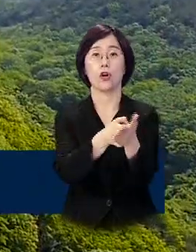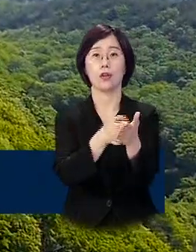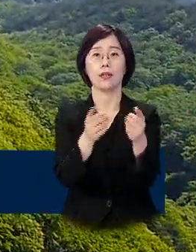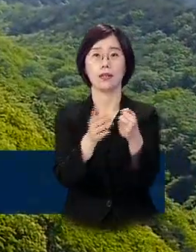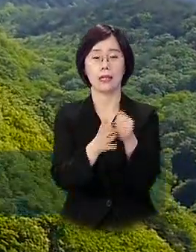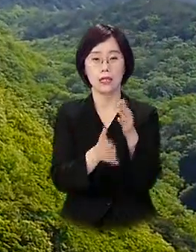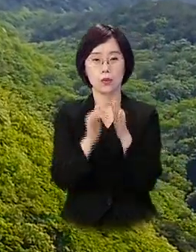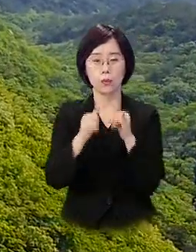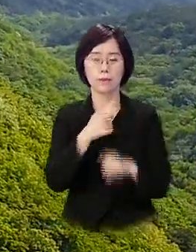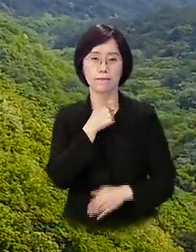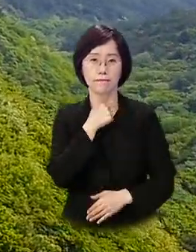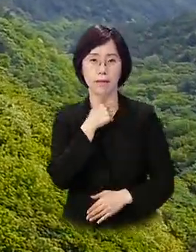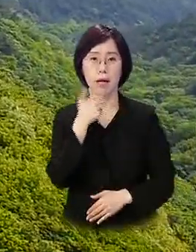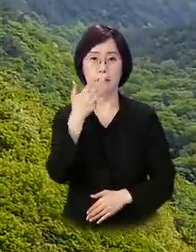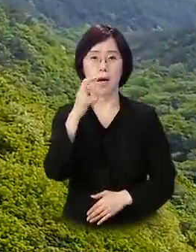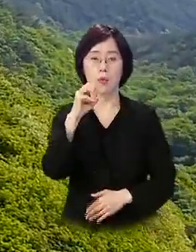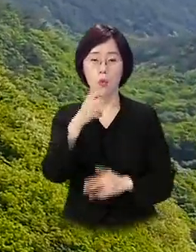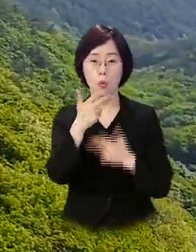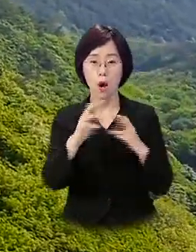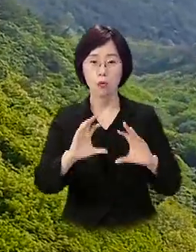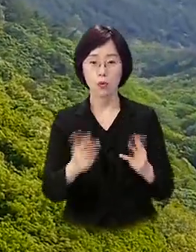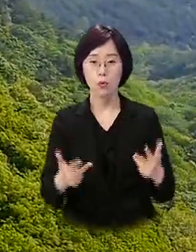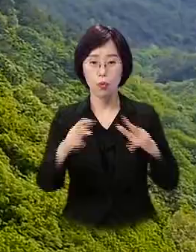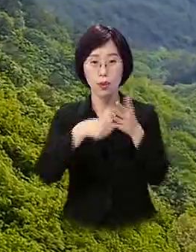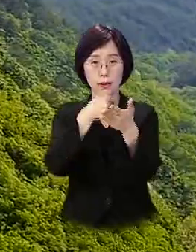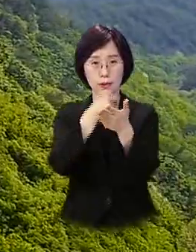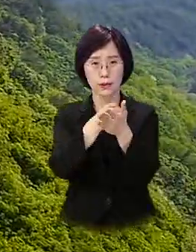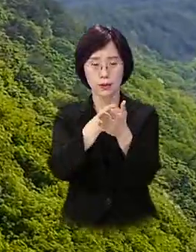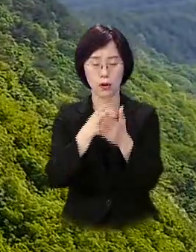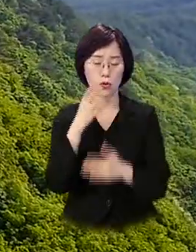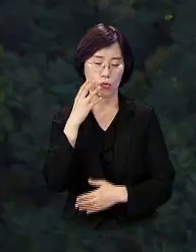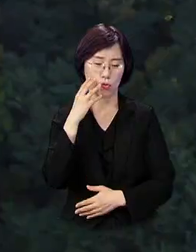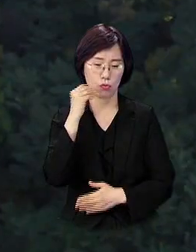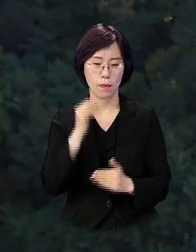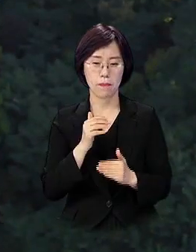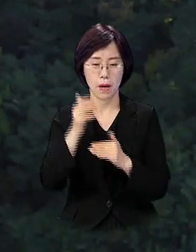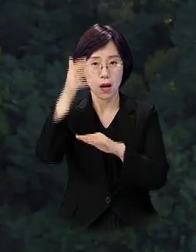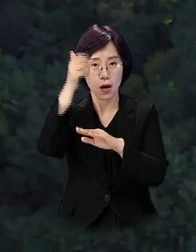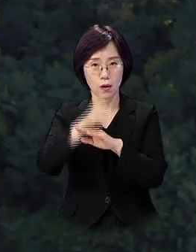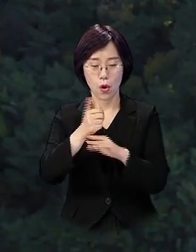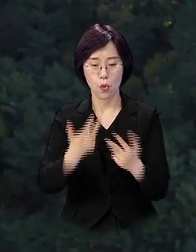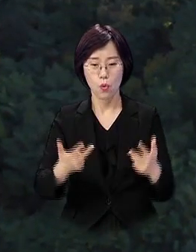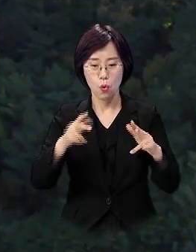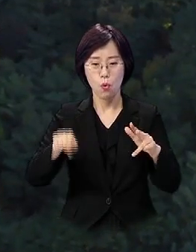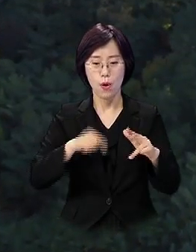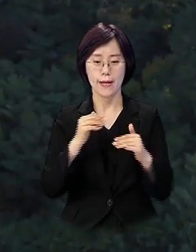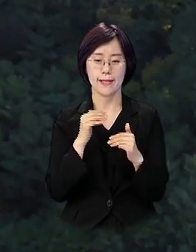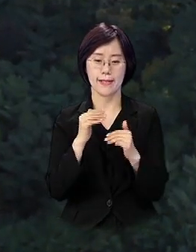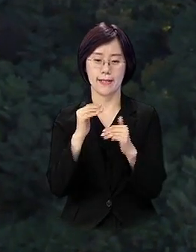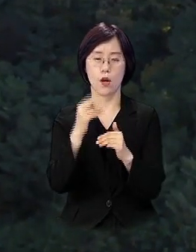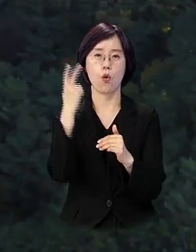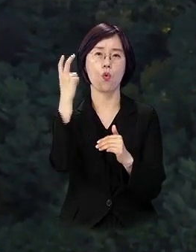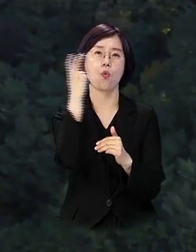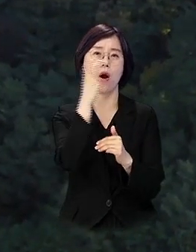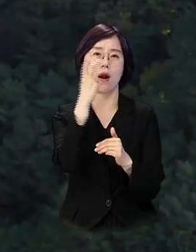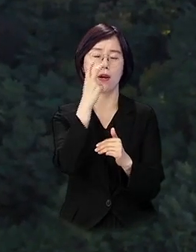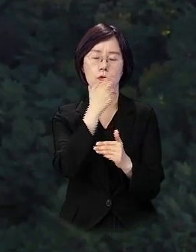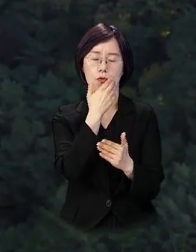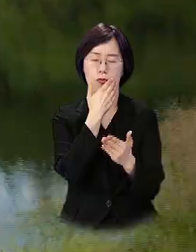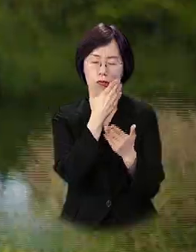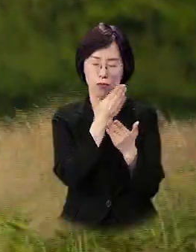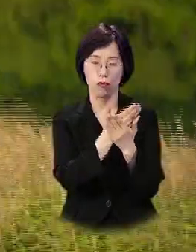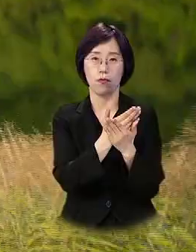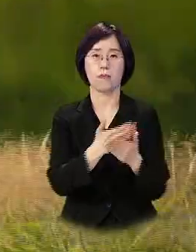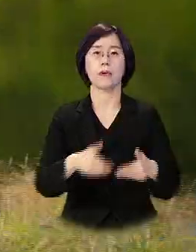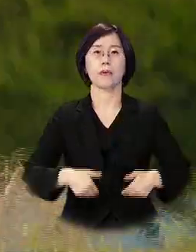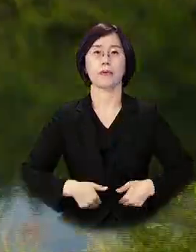지 도민의 염원이 팔공산 국립공원 지정 이 차질 없이 진행돼 공원 전체를 체계적으로 관리하는 것이 절실합니다